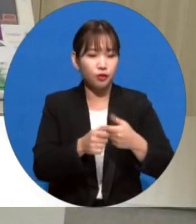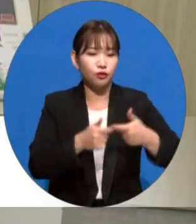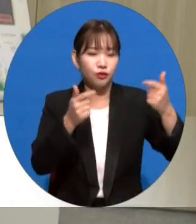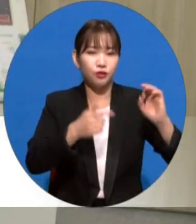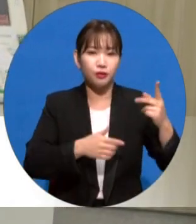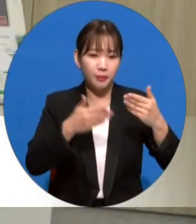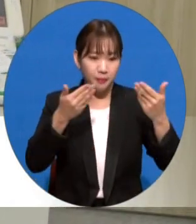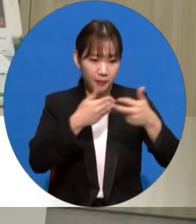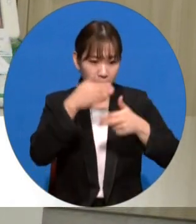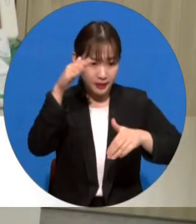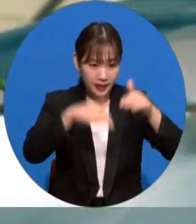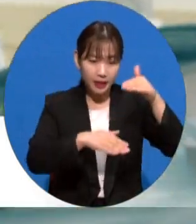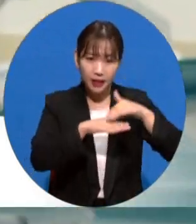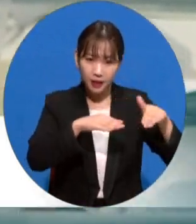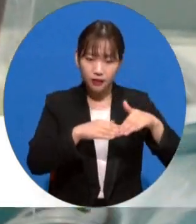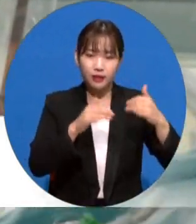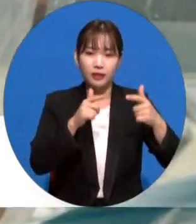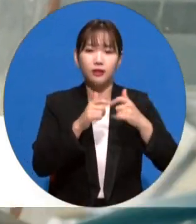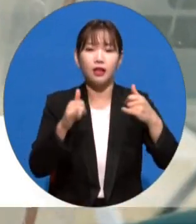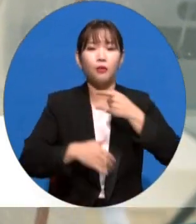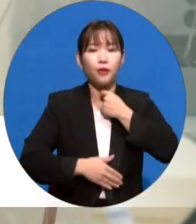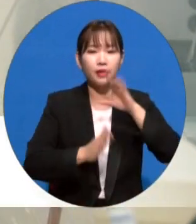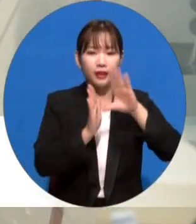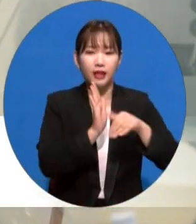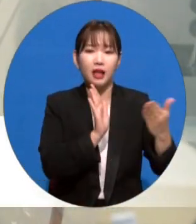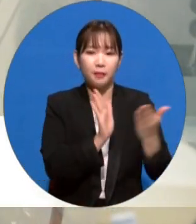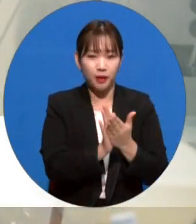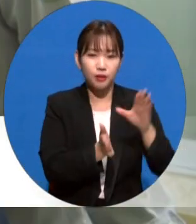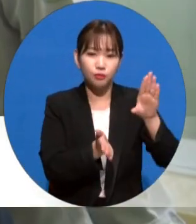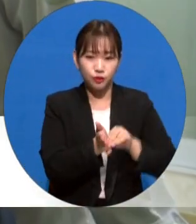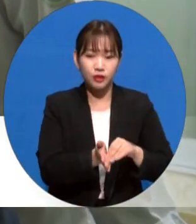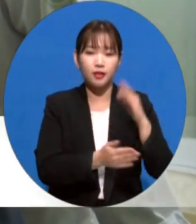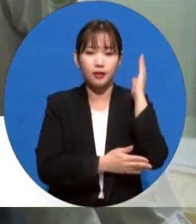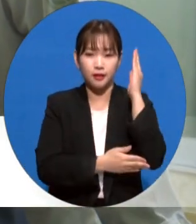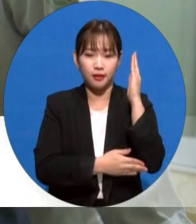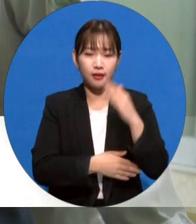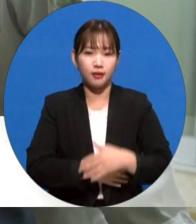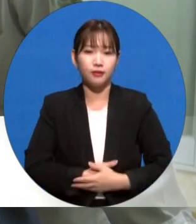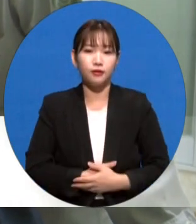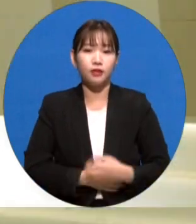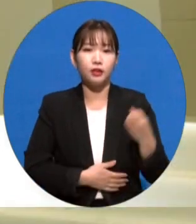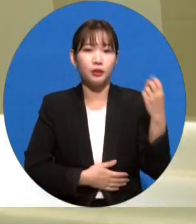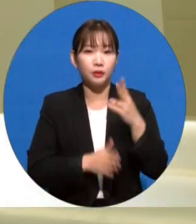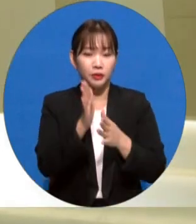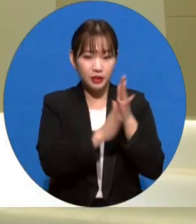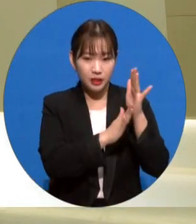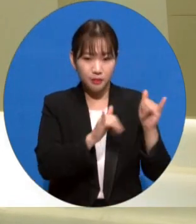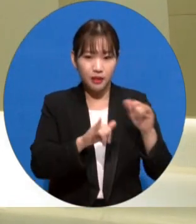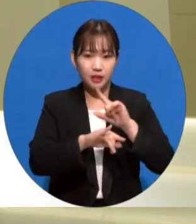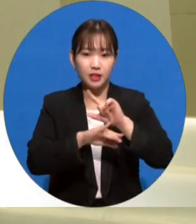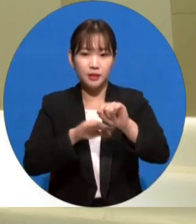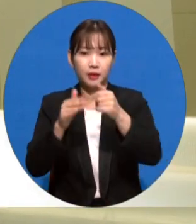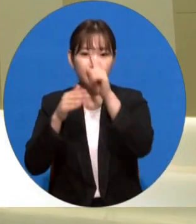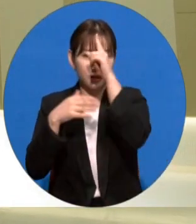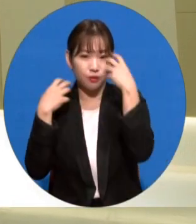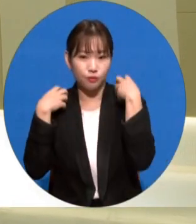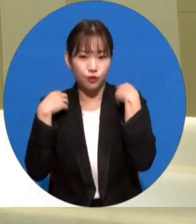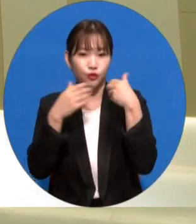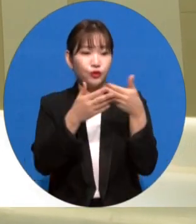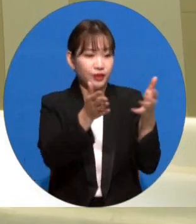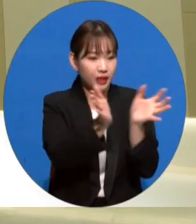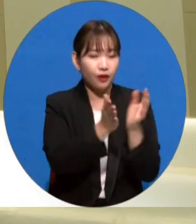의료 격차 해소는 지역민이 요구하는 시대적 과제라고 맞받았습니다. 또 시민과 지방정부, 정당과